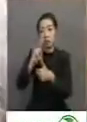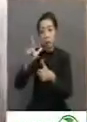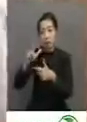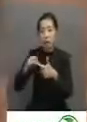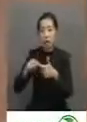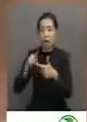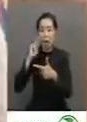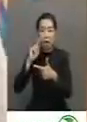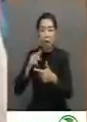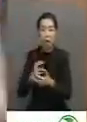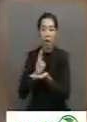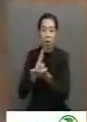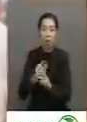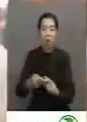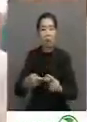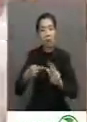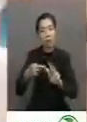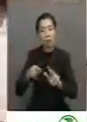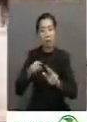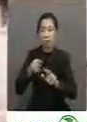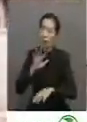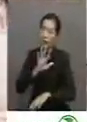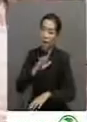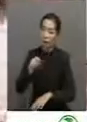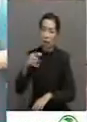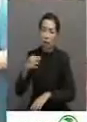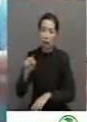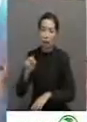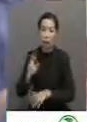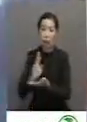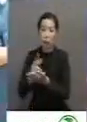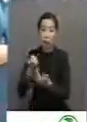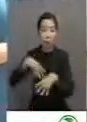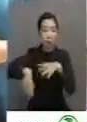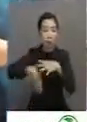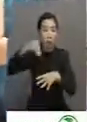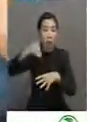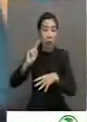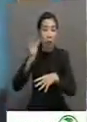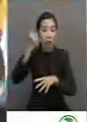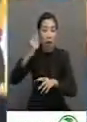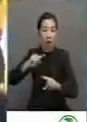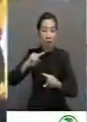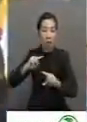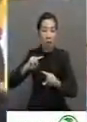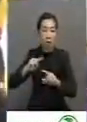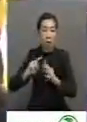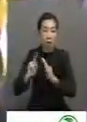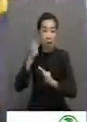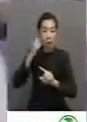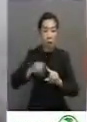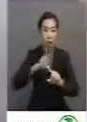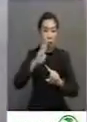าทนะคะอีก 5-30 รางวัลต่อเดือนตอนนี้เขาบอกว่าจะเริ่มจับรางวัลครั้งแรกในเดือนมีนาขอโทษนะคะมิถุนายน